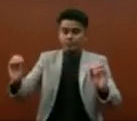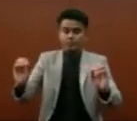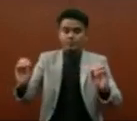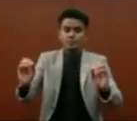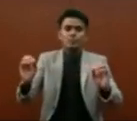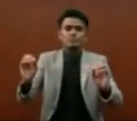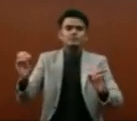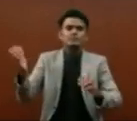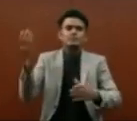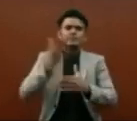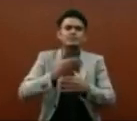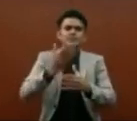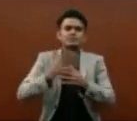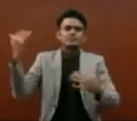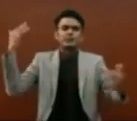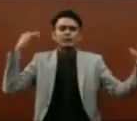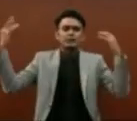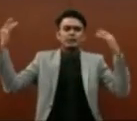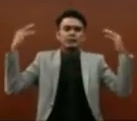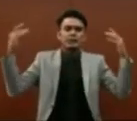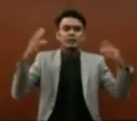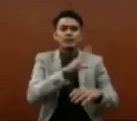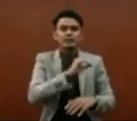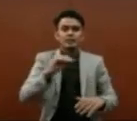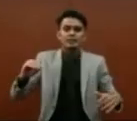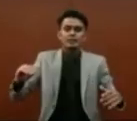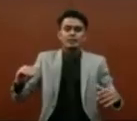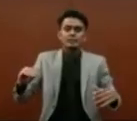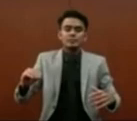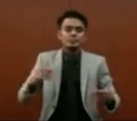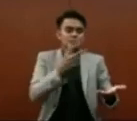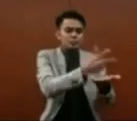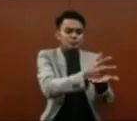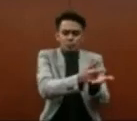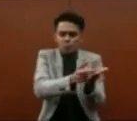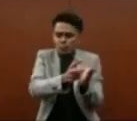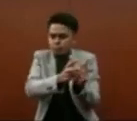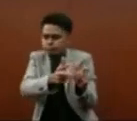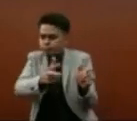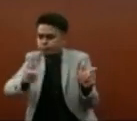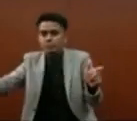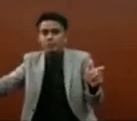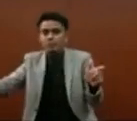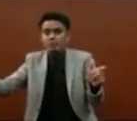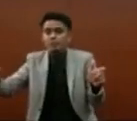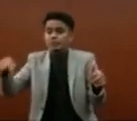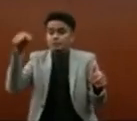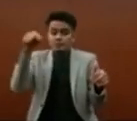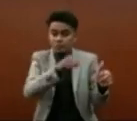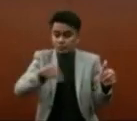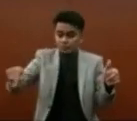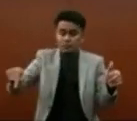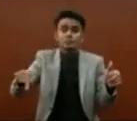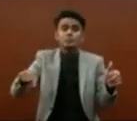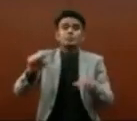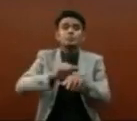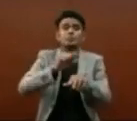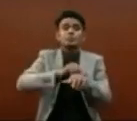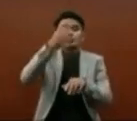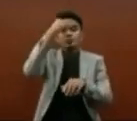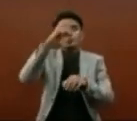bunyi bising serta monopoli kawasan tempat letak kendaraan Hai yang sepatunya disediakan untuk kegunaan